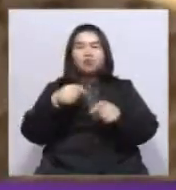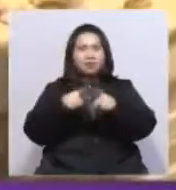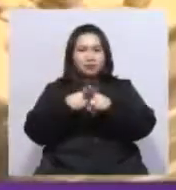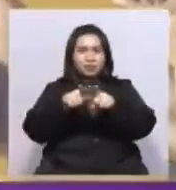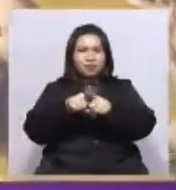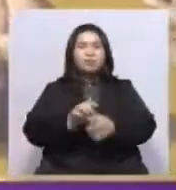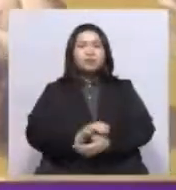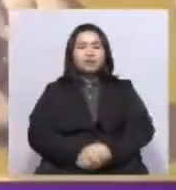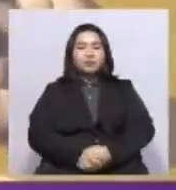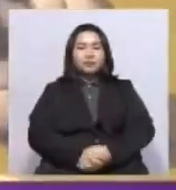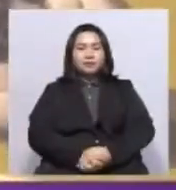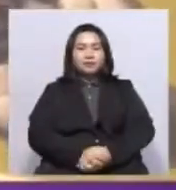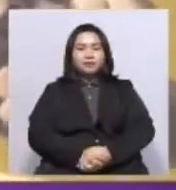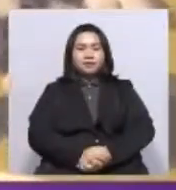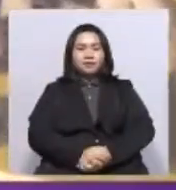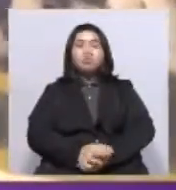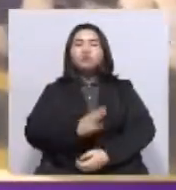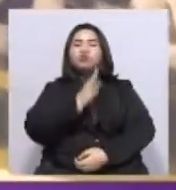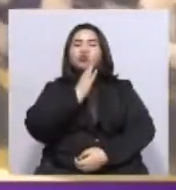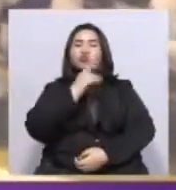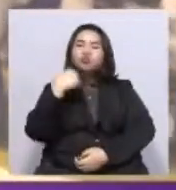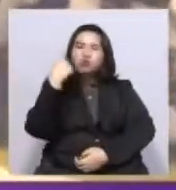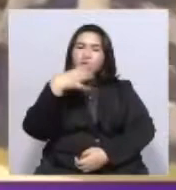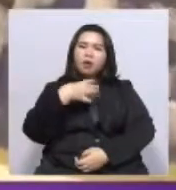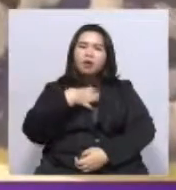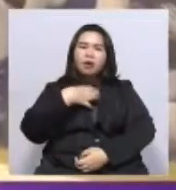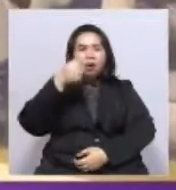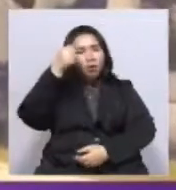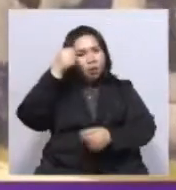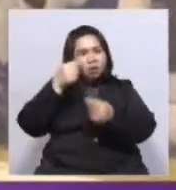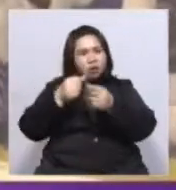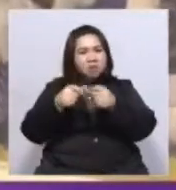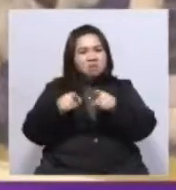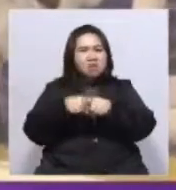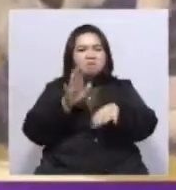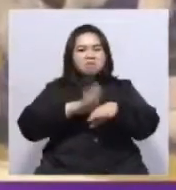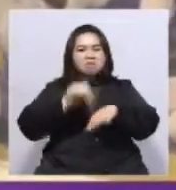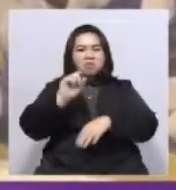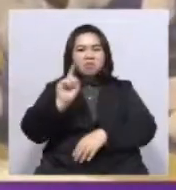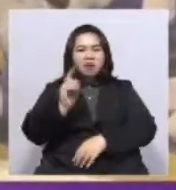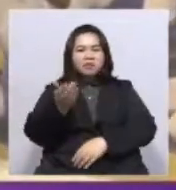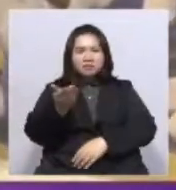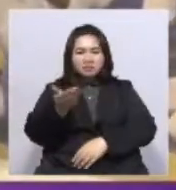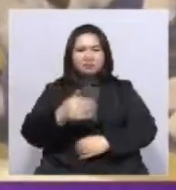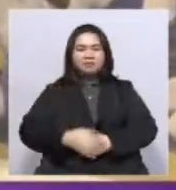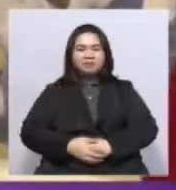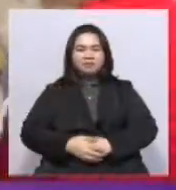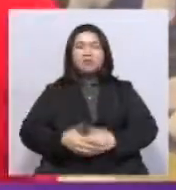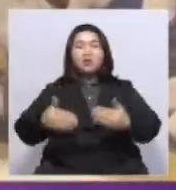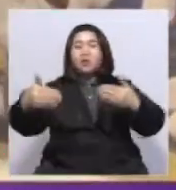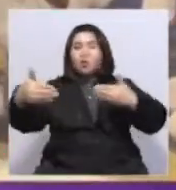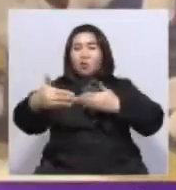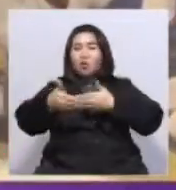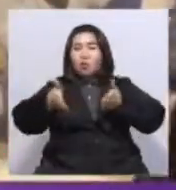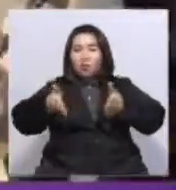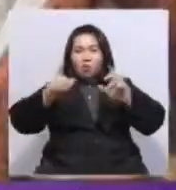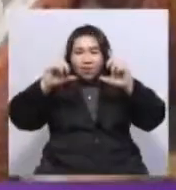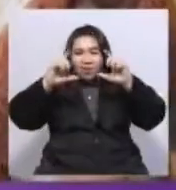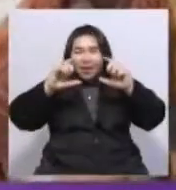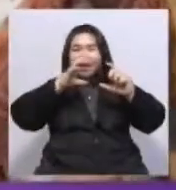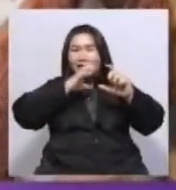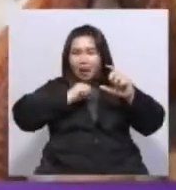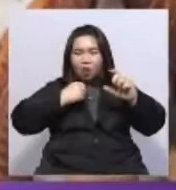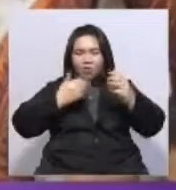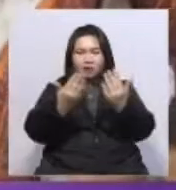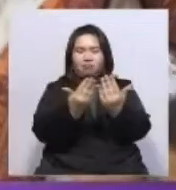ๆค่ะและหากใครที่อยากเก็บภาพความทรงจำแบบมืออาชีพต้องนี่เลยค่ะสตูดิโอถ่ายภาพโบราณที่มีฉาก